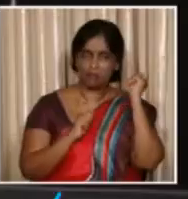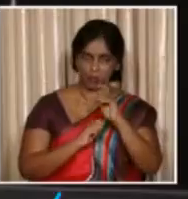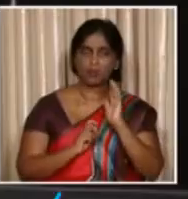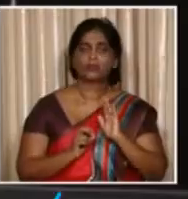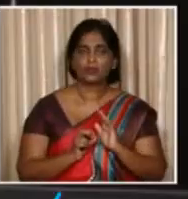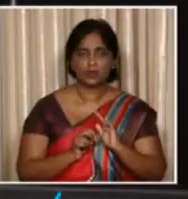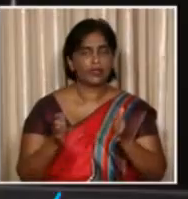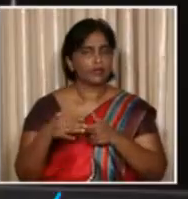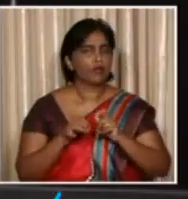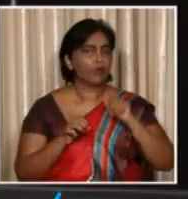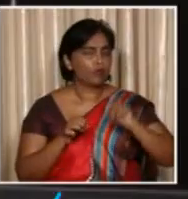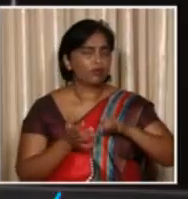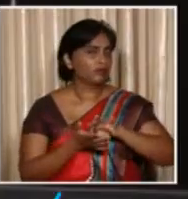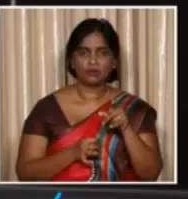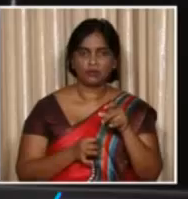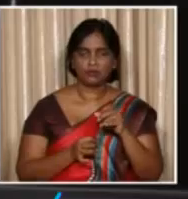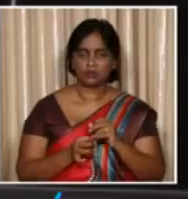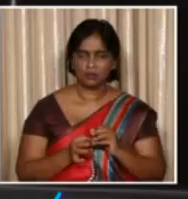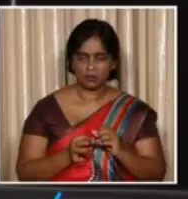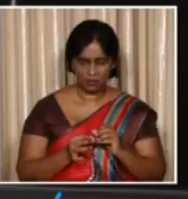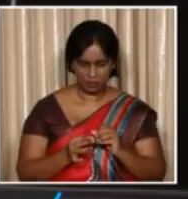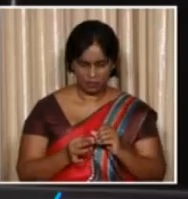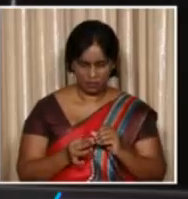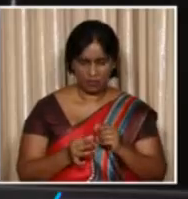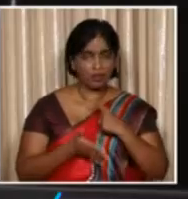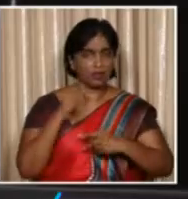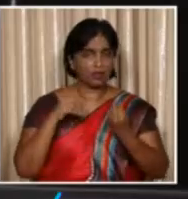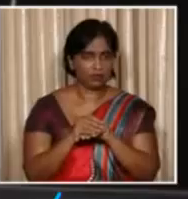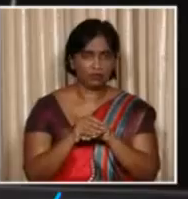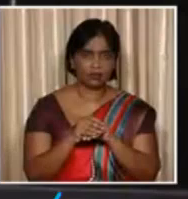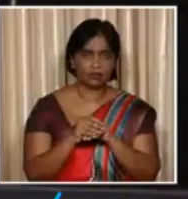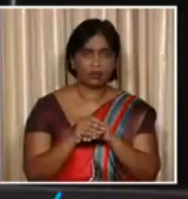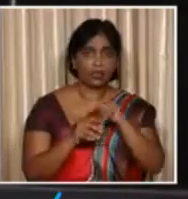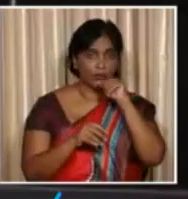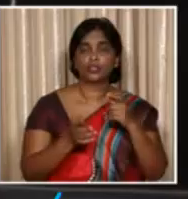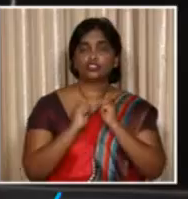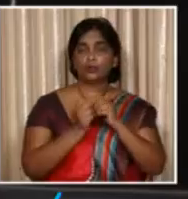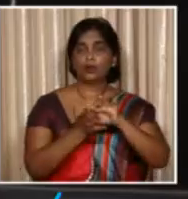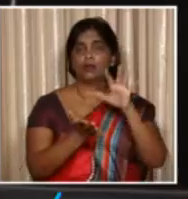ඕනි ඒක කැබිනට් මණ්ඩලයේ තීන්දුව කළා තියෙනවා ගෙවන්න කියලා මැතිවරණයට ඉදිරිපත් වෙලා